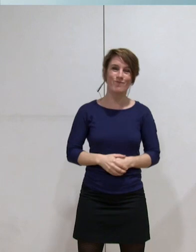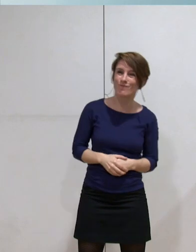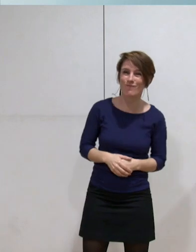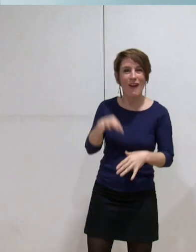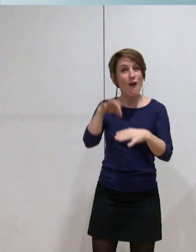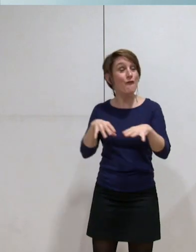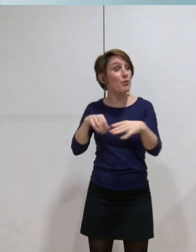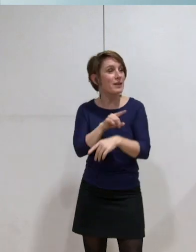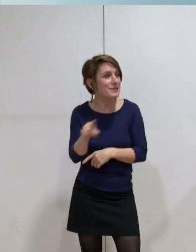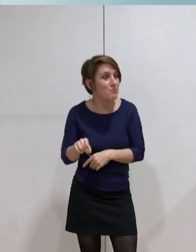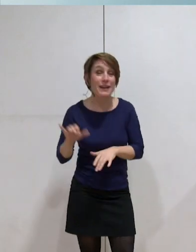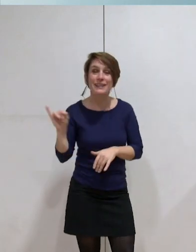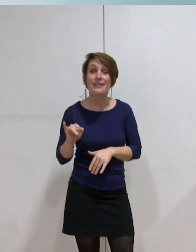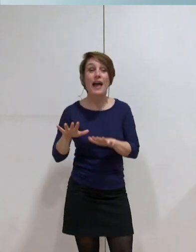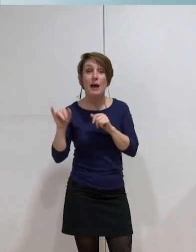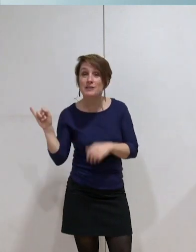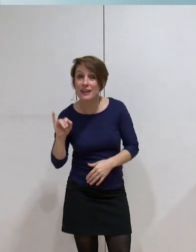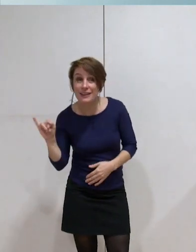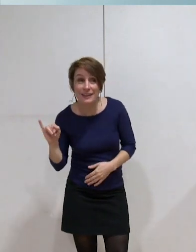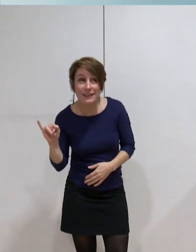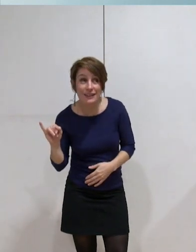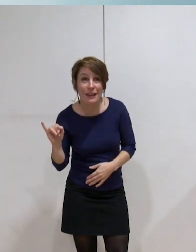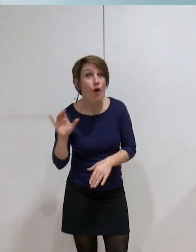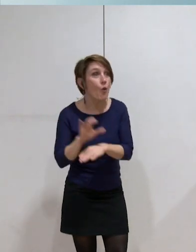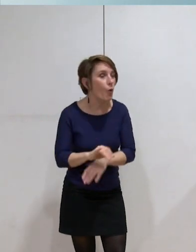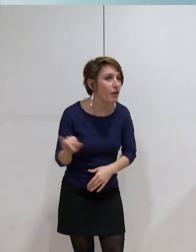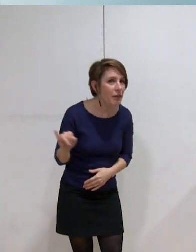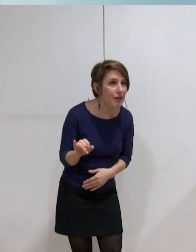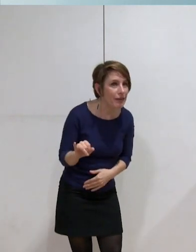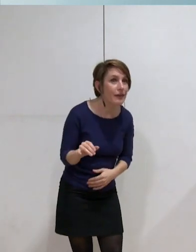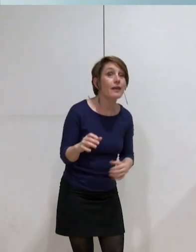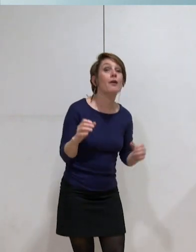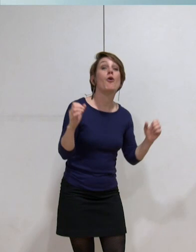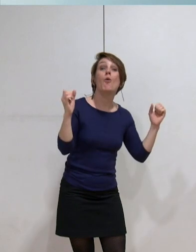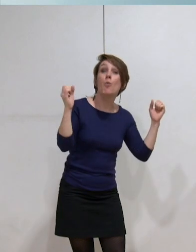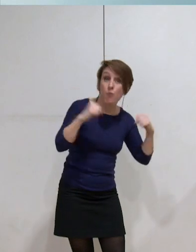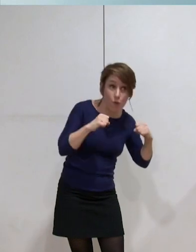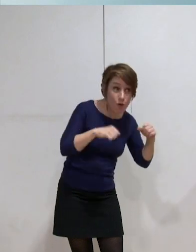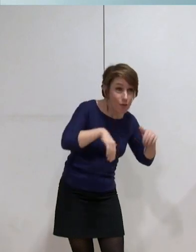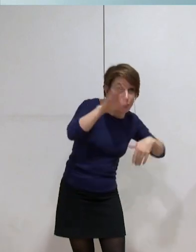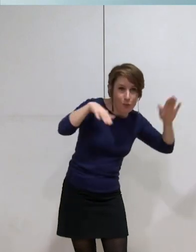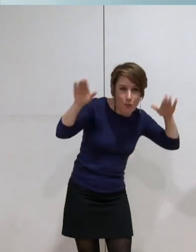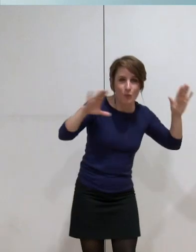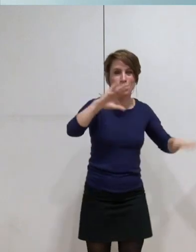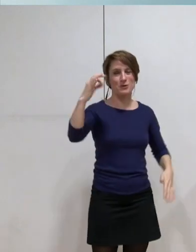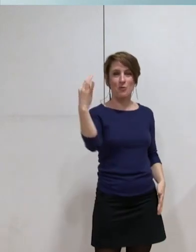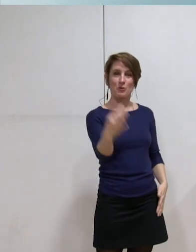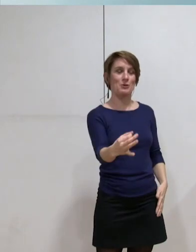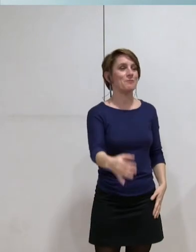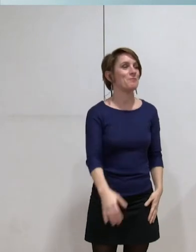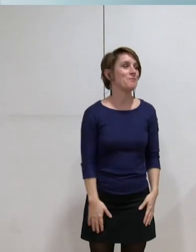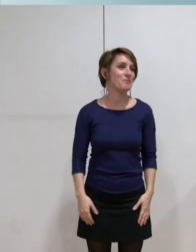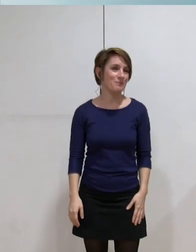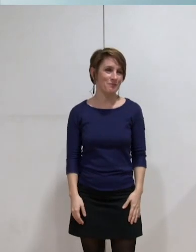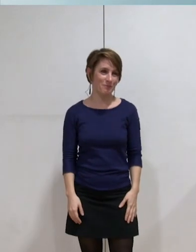vote qui s'abstient qui vote contre qui vote pour unanimité